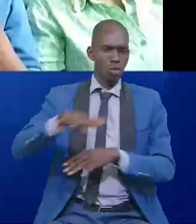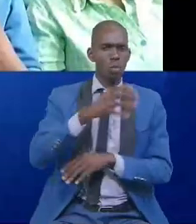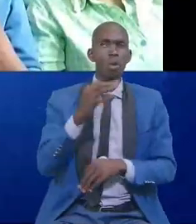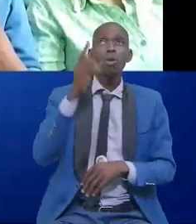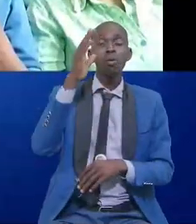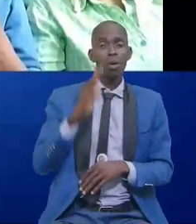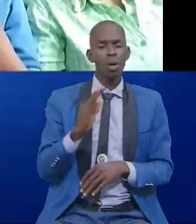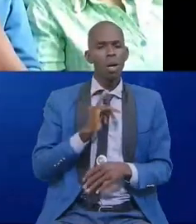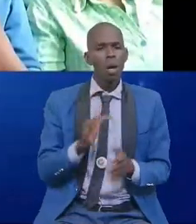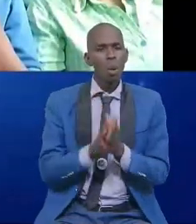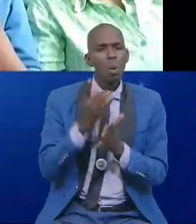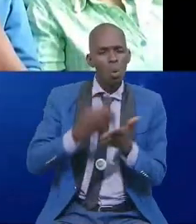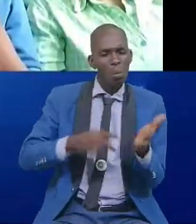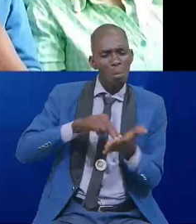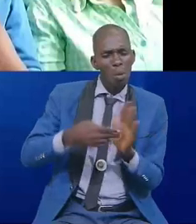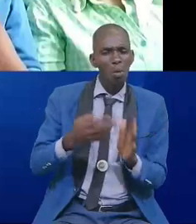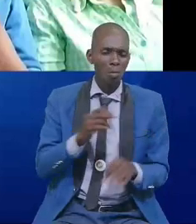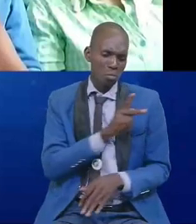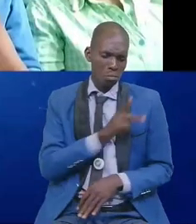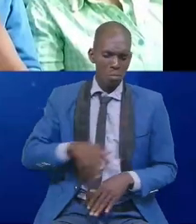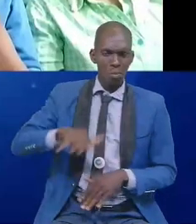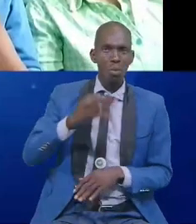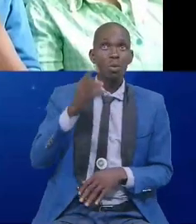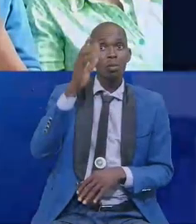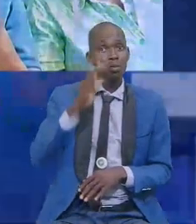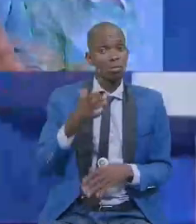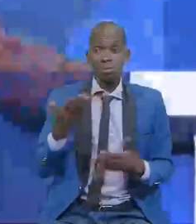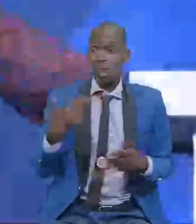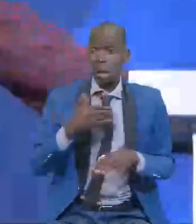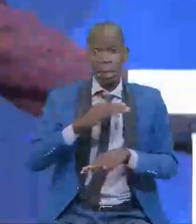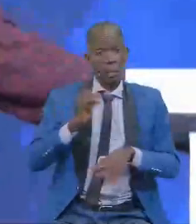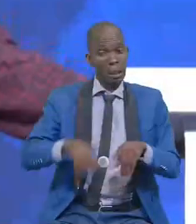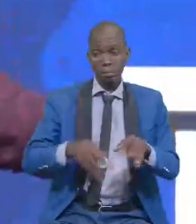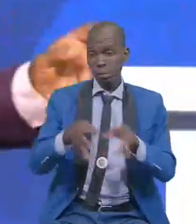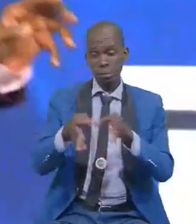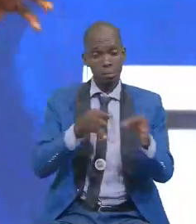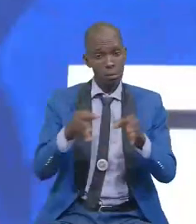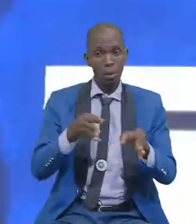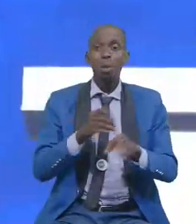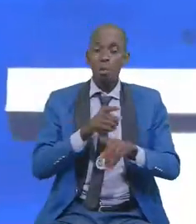J'ai dit, c'est quoi le royaume de Dieu? Il dit, pasteur, je ne sais pas. Hein.